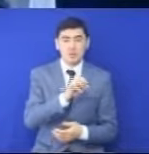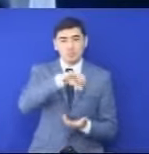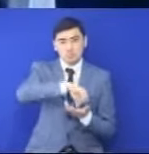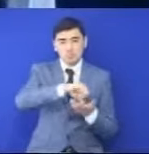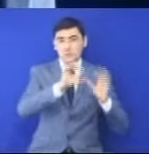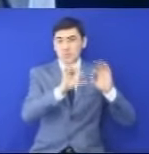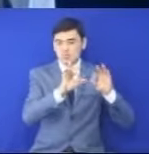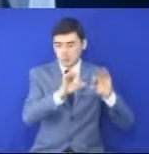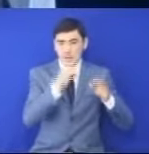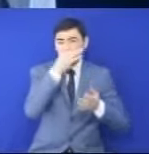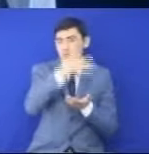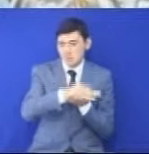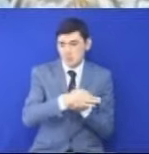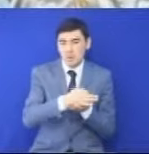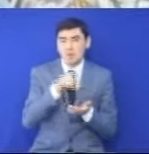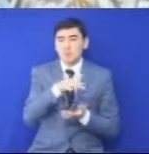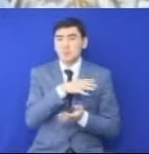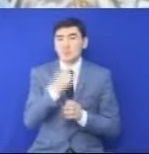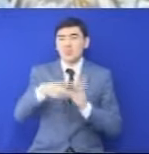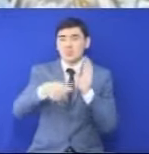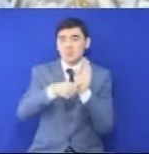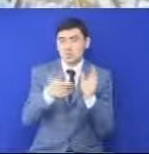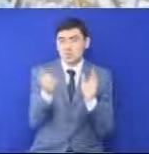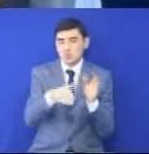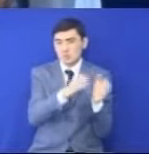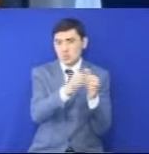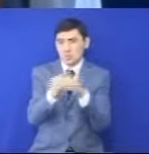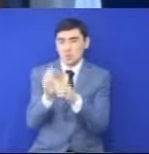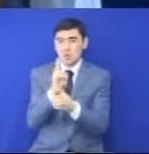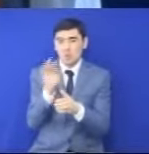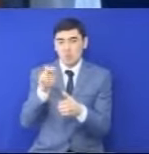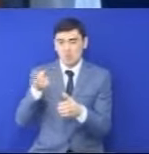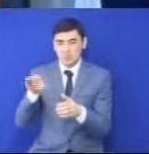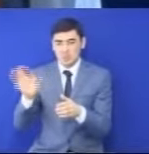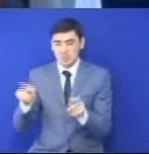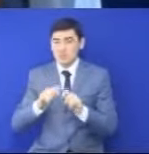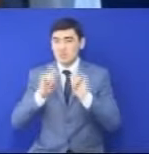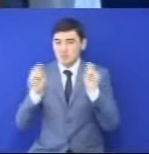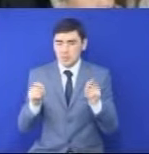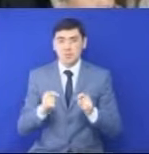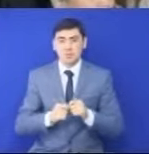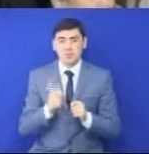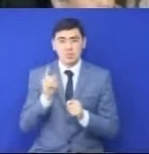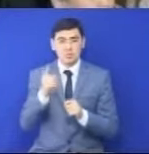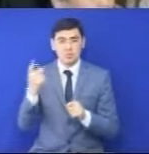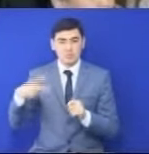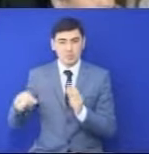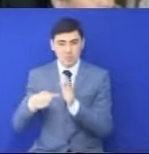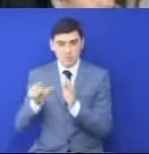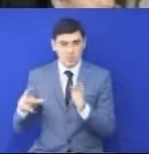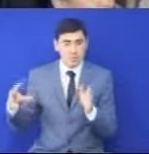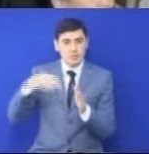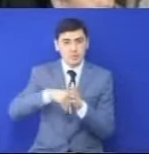было создано 26 кооперативов, куда вошли 1156 человек. Работа в этом направлении будет продолжена и дальше, заверил